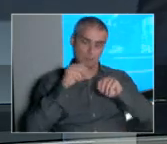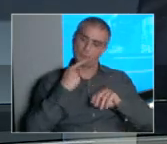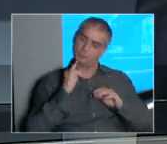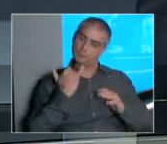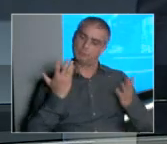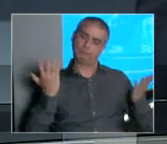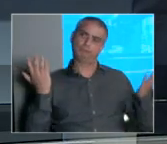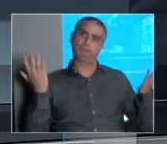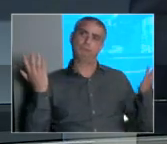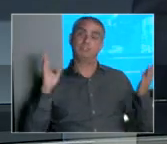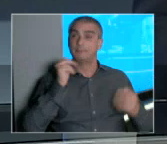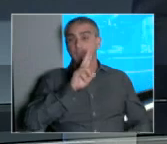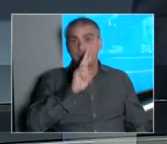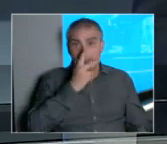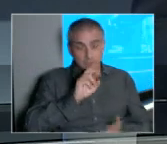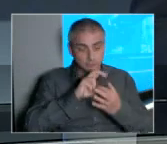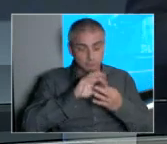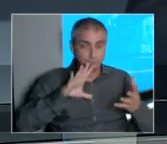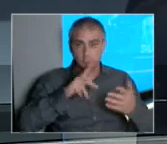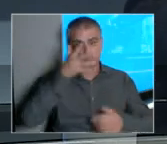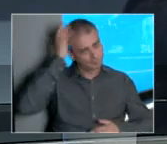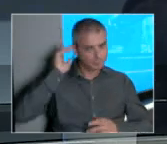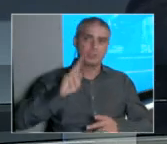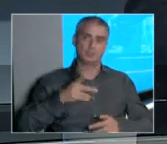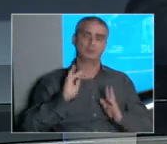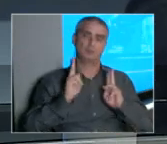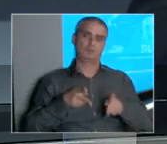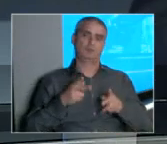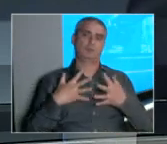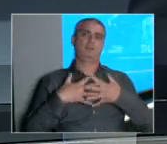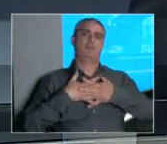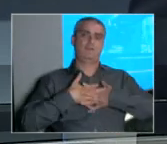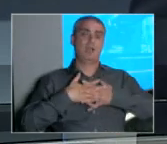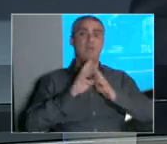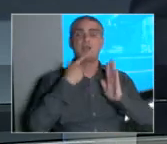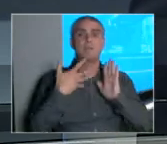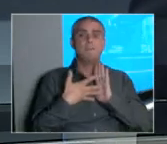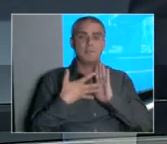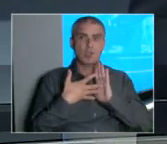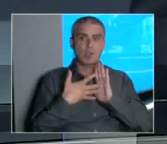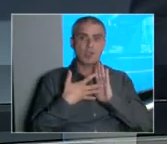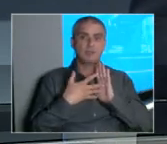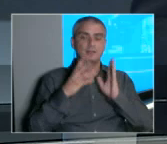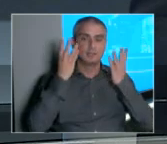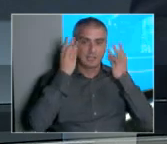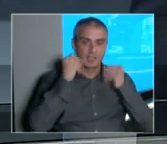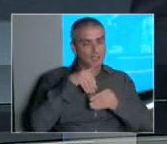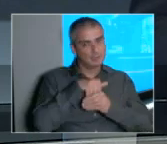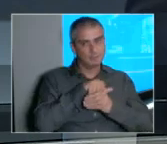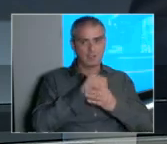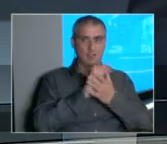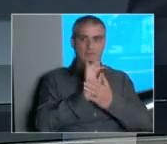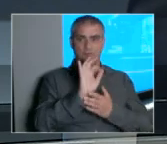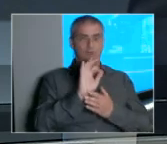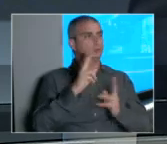פה כן. כן, אם בני גנץ ייפרד מלפיד, יש לנו בהחלט אופציית חבירה, כן. ועוד הייתה לו ביקורת פנים חרדית שלו. על החברים